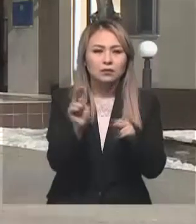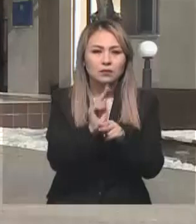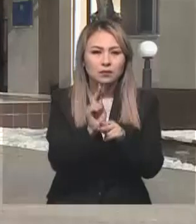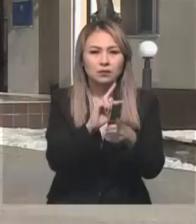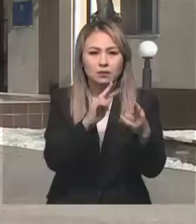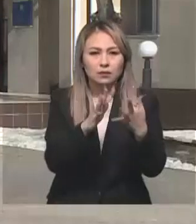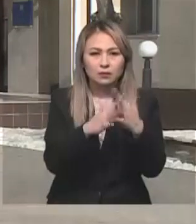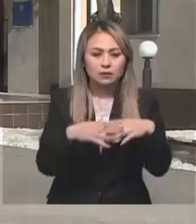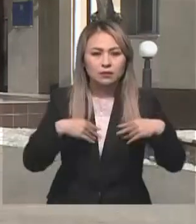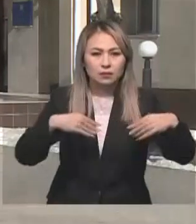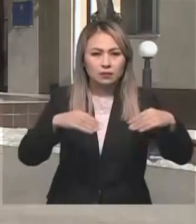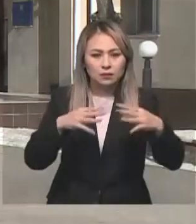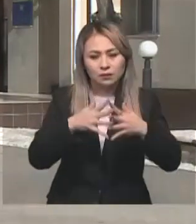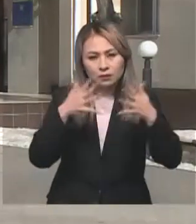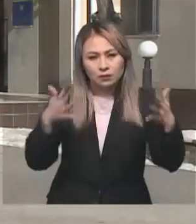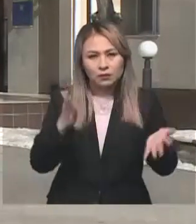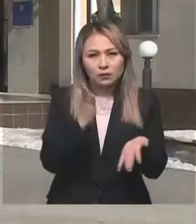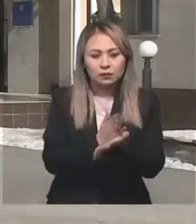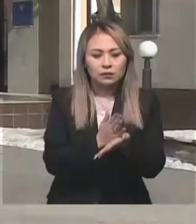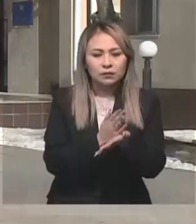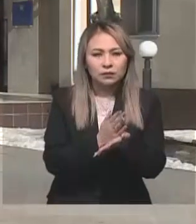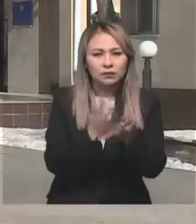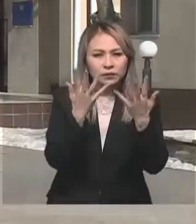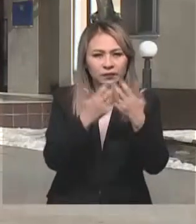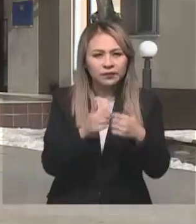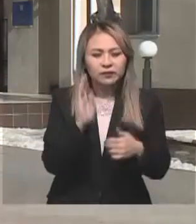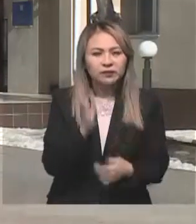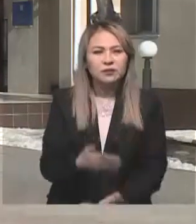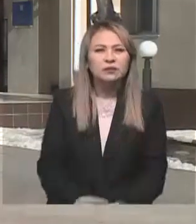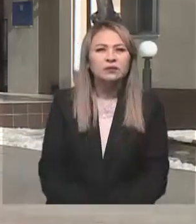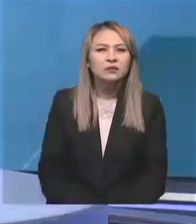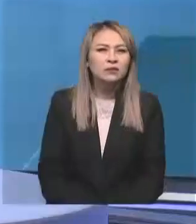шаруашылығының дамуына үлкен оң әсерін тигізетін болар деп есептейміз.